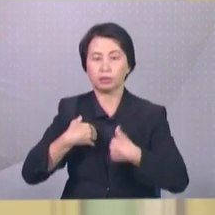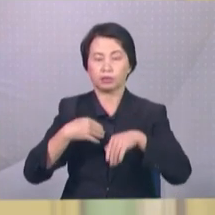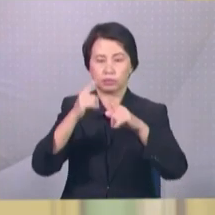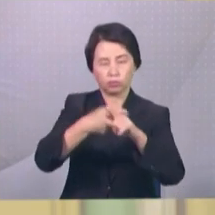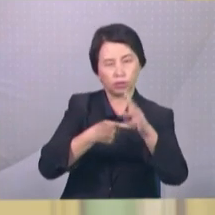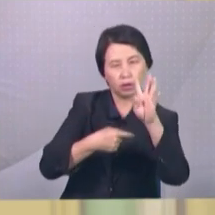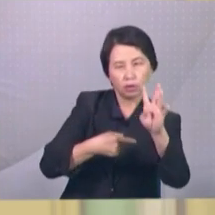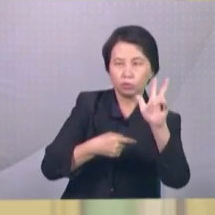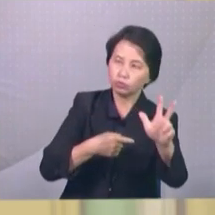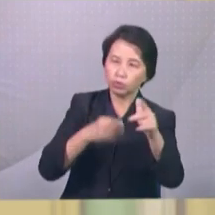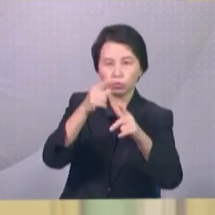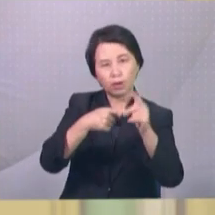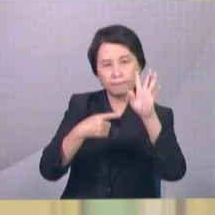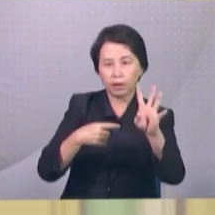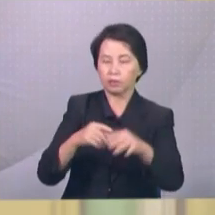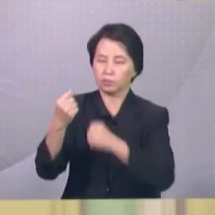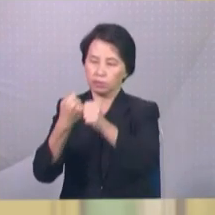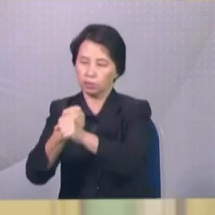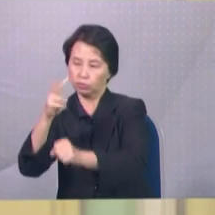pertama tahun 2021.